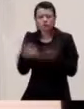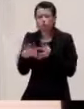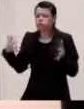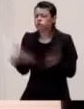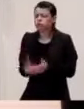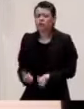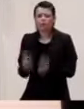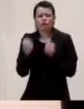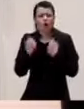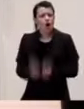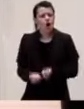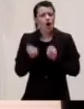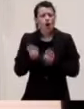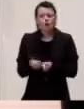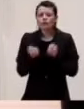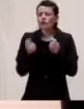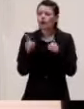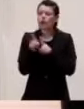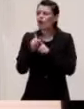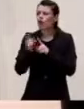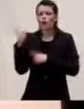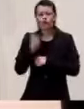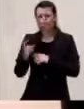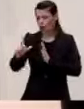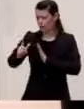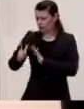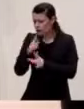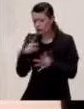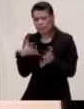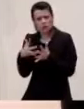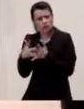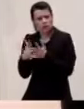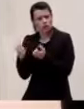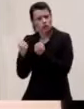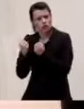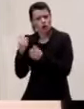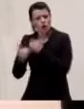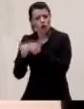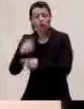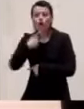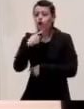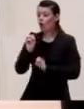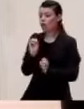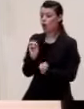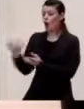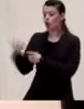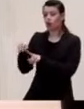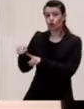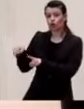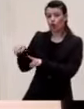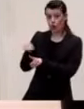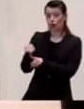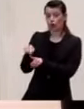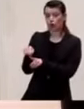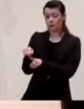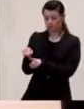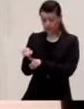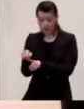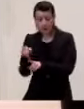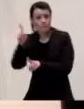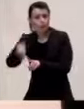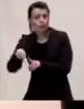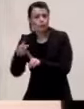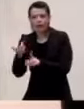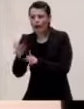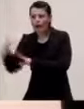grandissima difficoltà per diversi giorni, settimane. Io parlo di pronti soccorsi, in realtà anche tutto quello che c'era dietro il